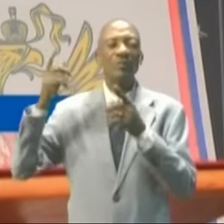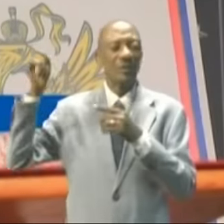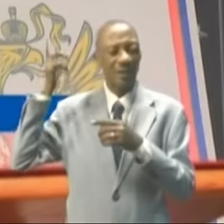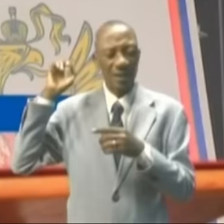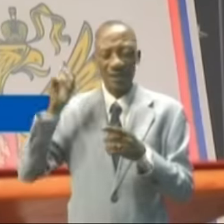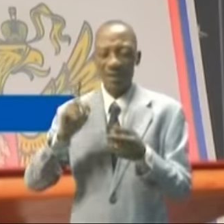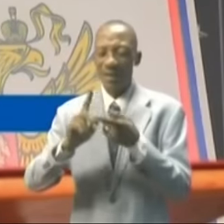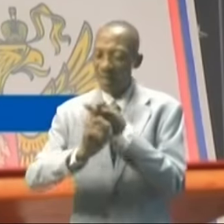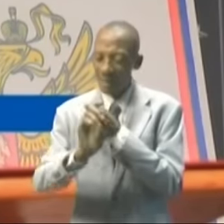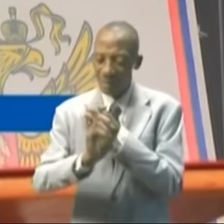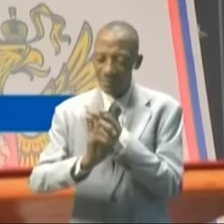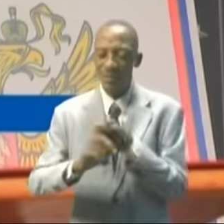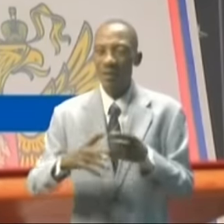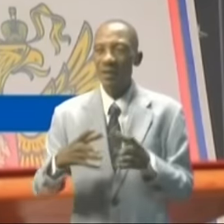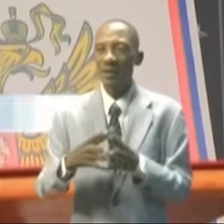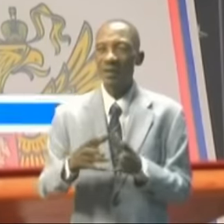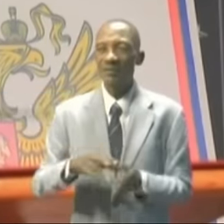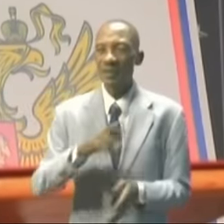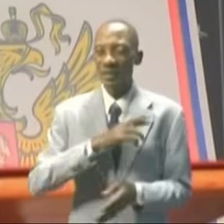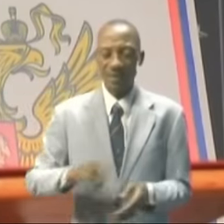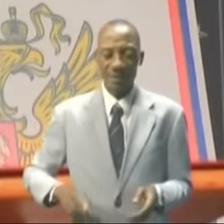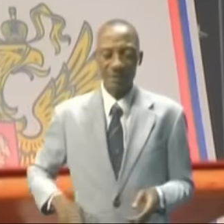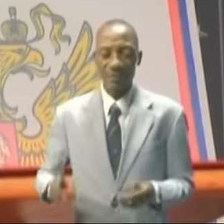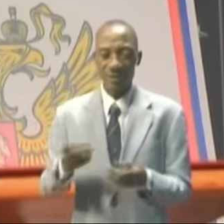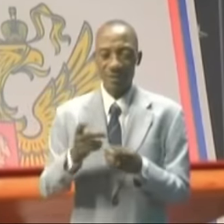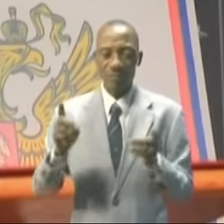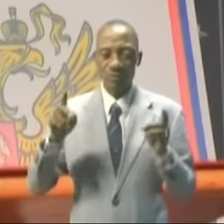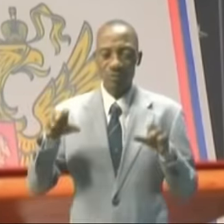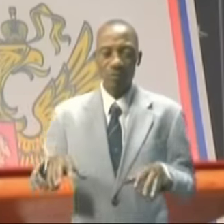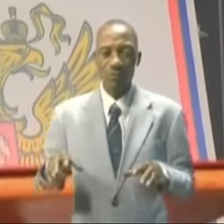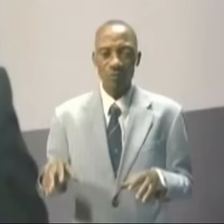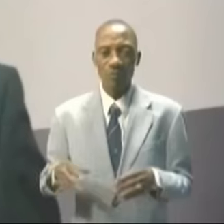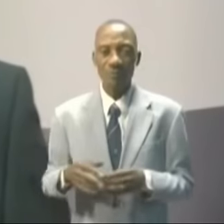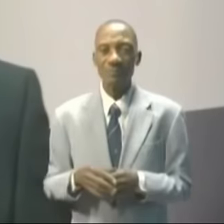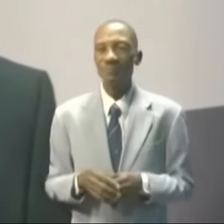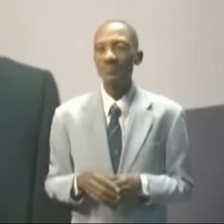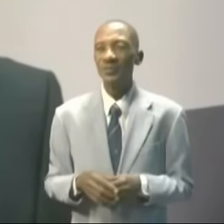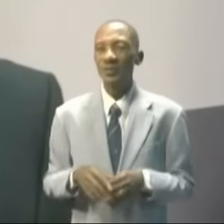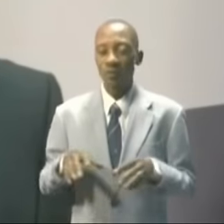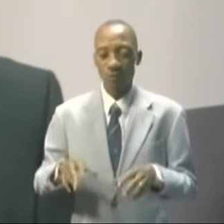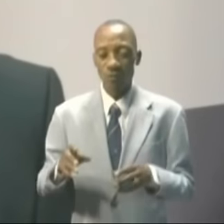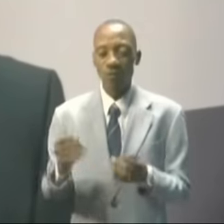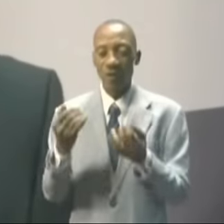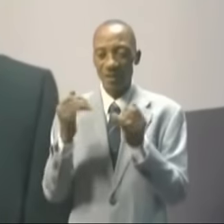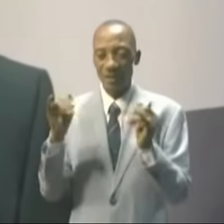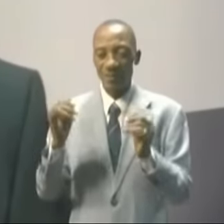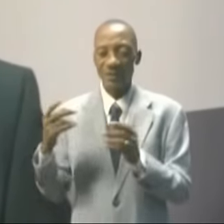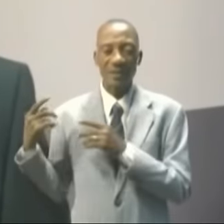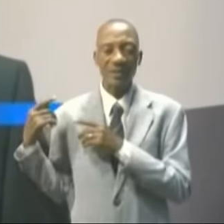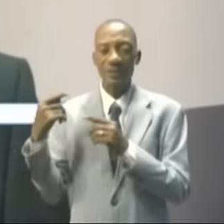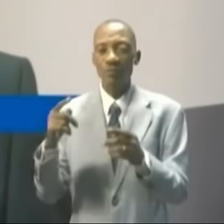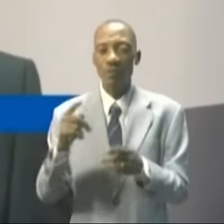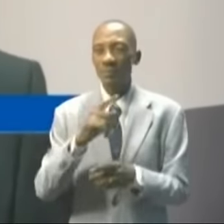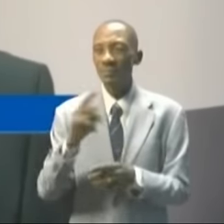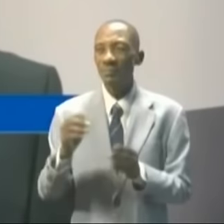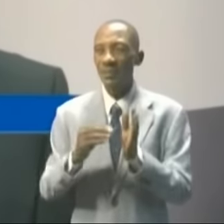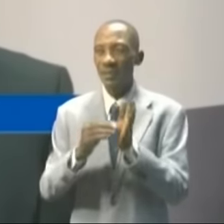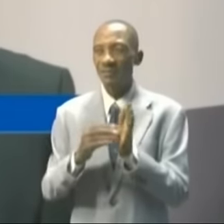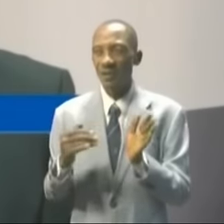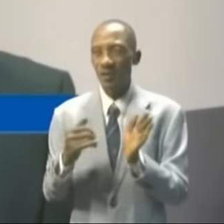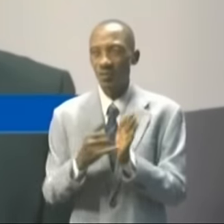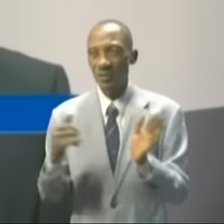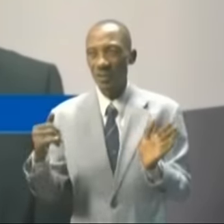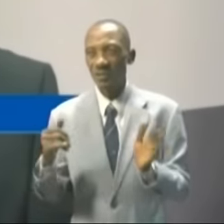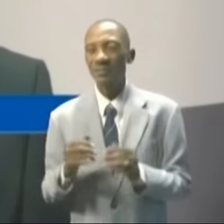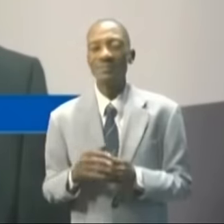amicales depuis son indépendance en 1960. Le président de la République l'avait dit dans un de son